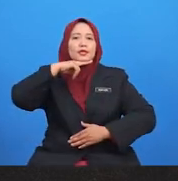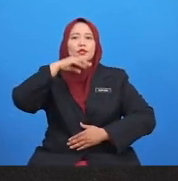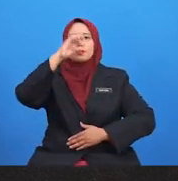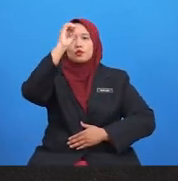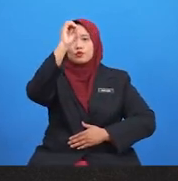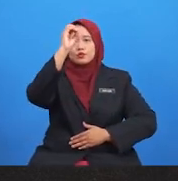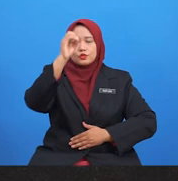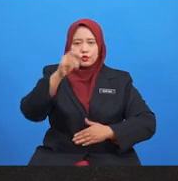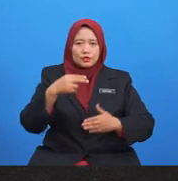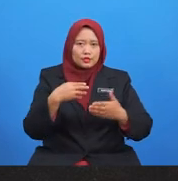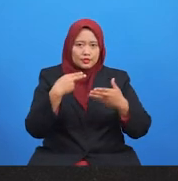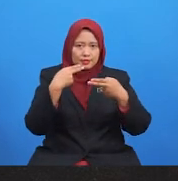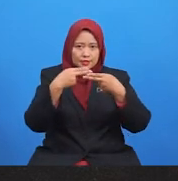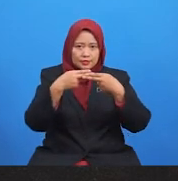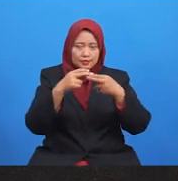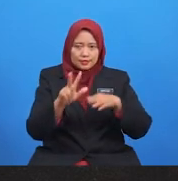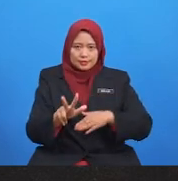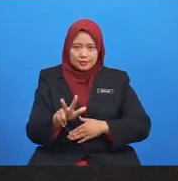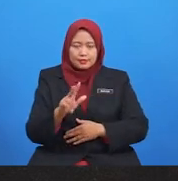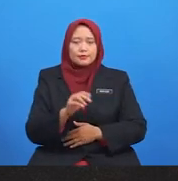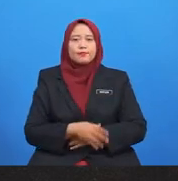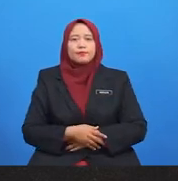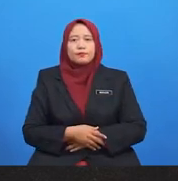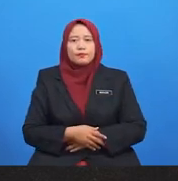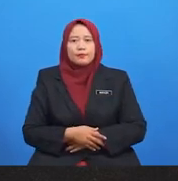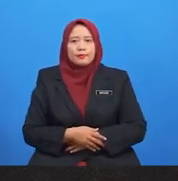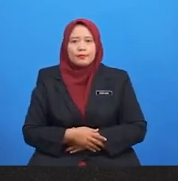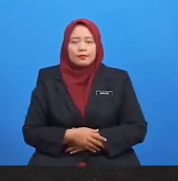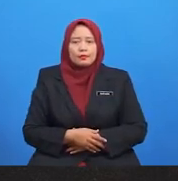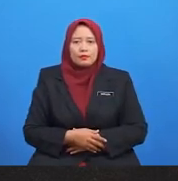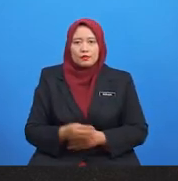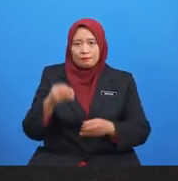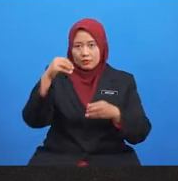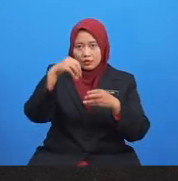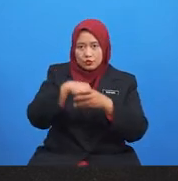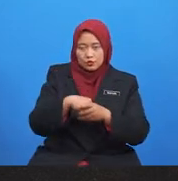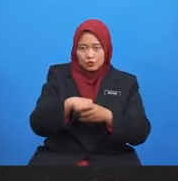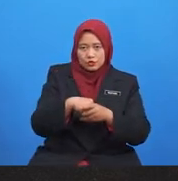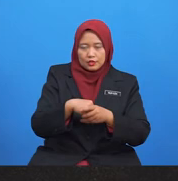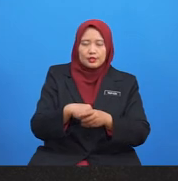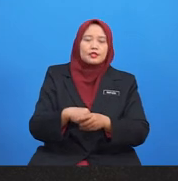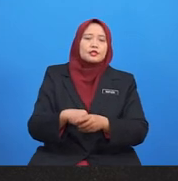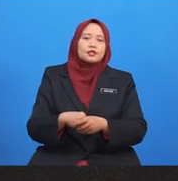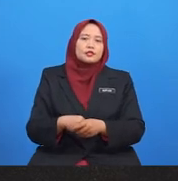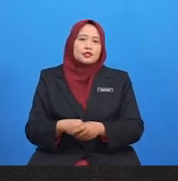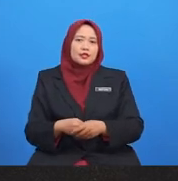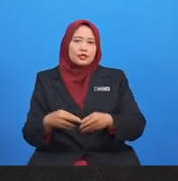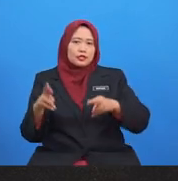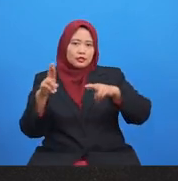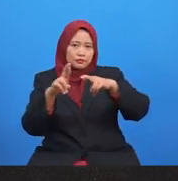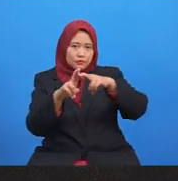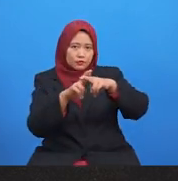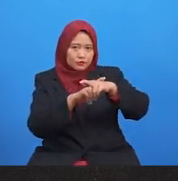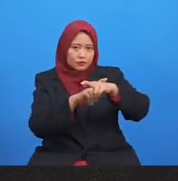Langkah yang pertama, kita perlu masukkan fungsi X kuasa 2 tambah 2 ke